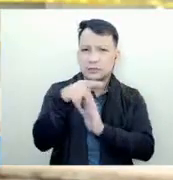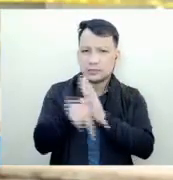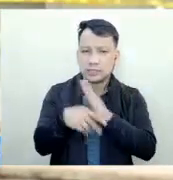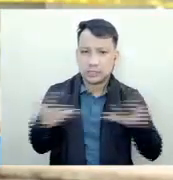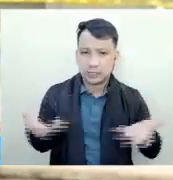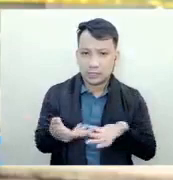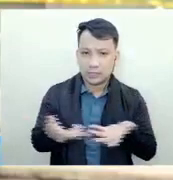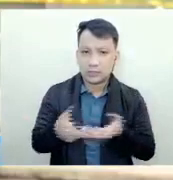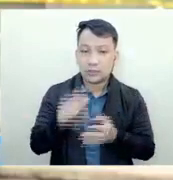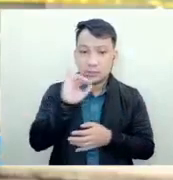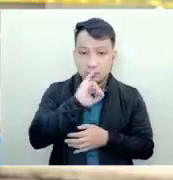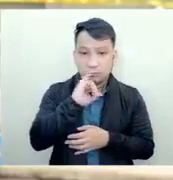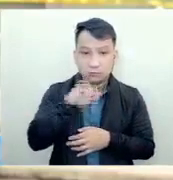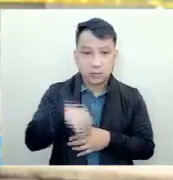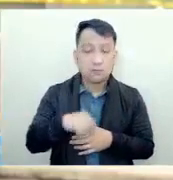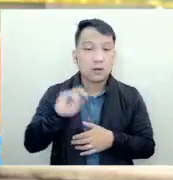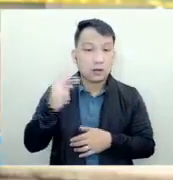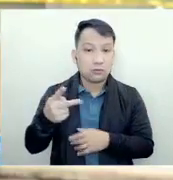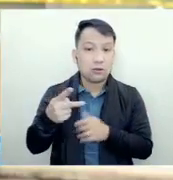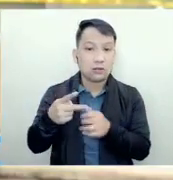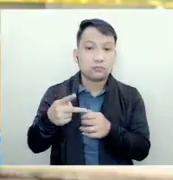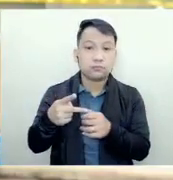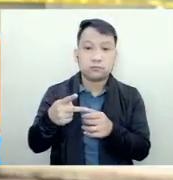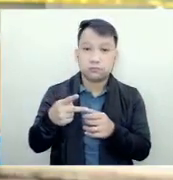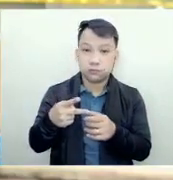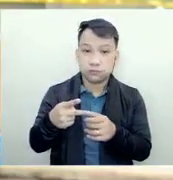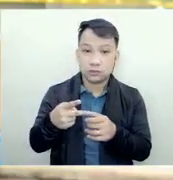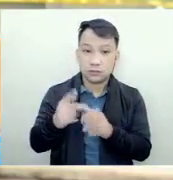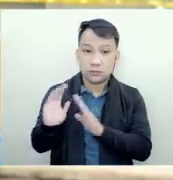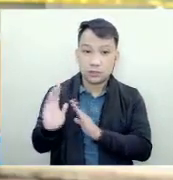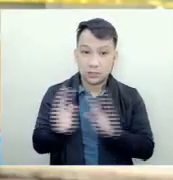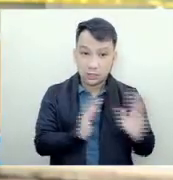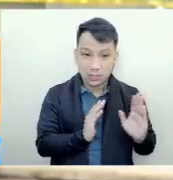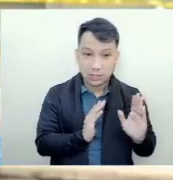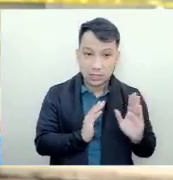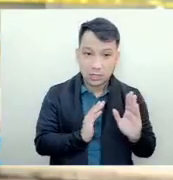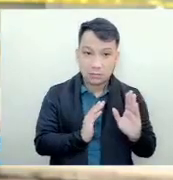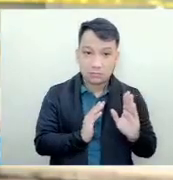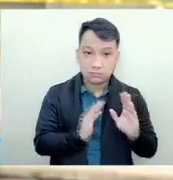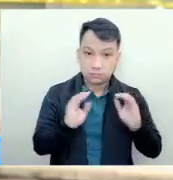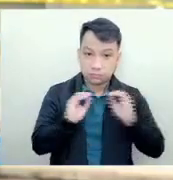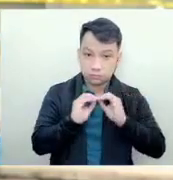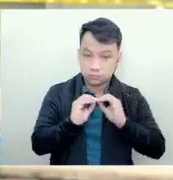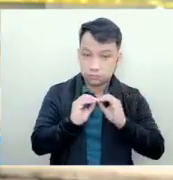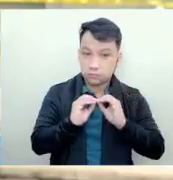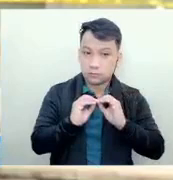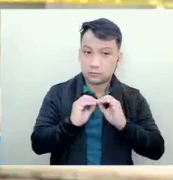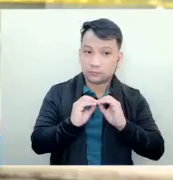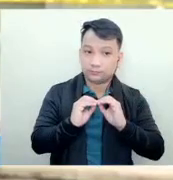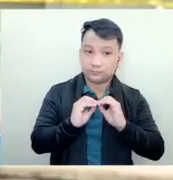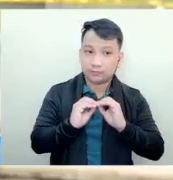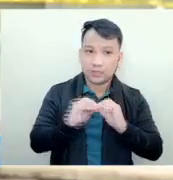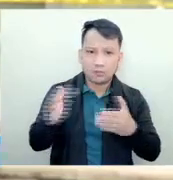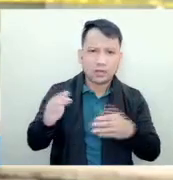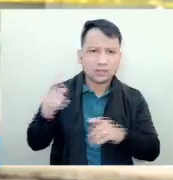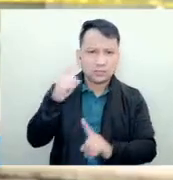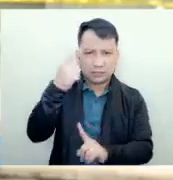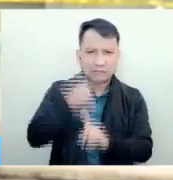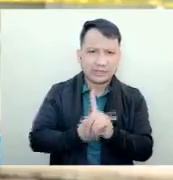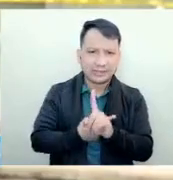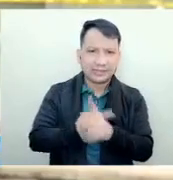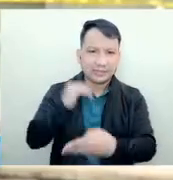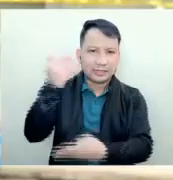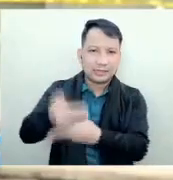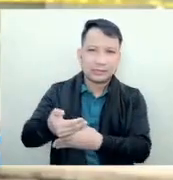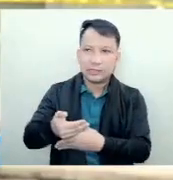ng Iloilo City. Pangalawa, Paolo, ay yung plano na sa ilalim sa month-long lockdown, yung top 5 na barangays